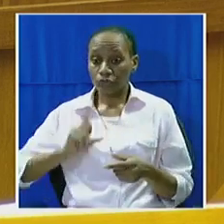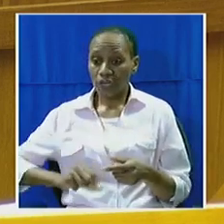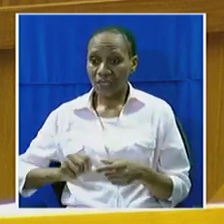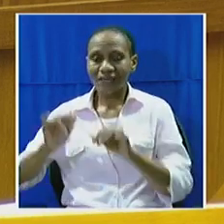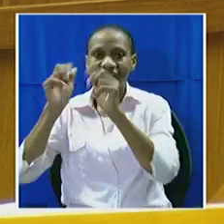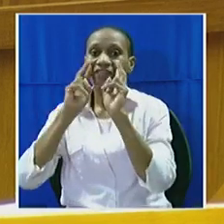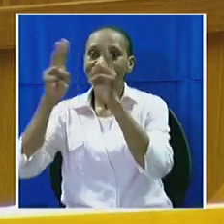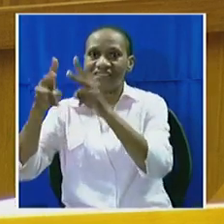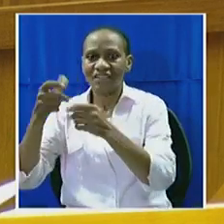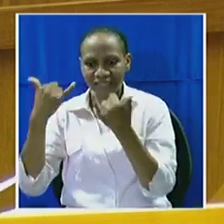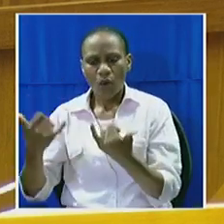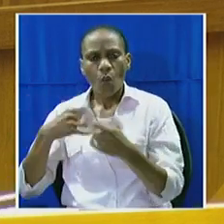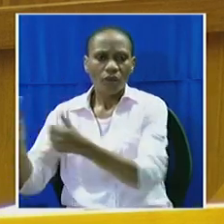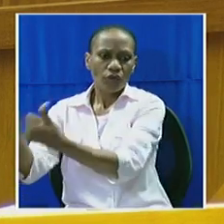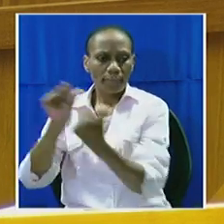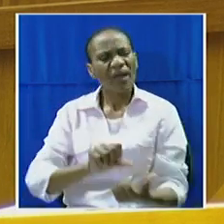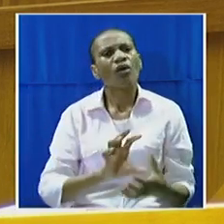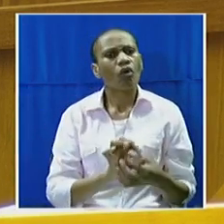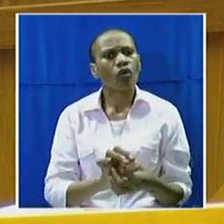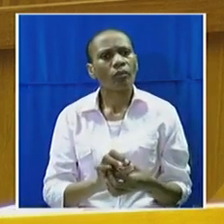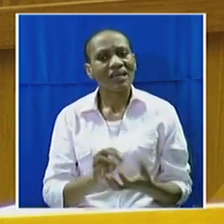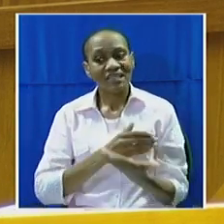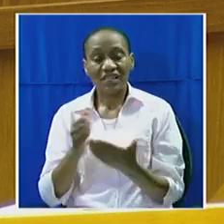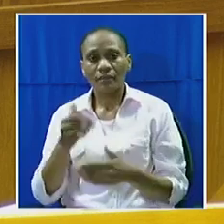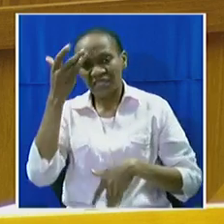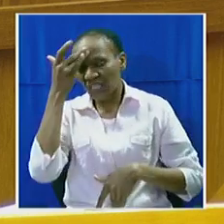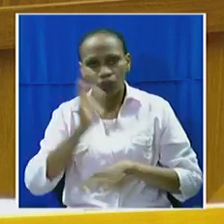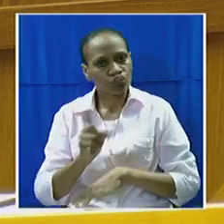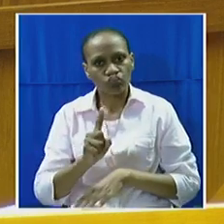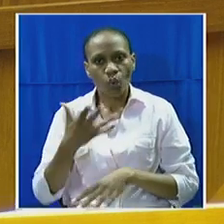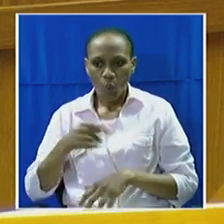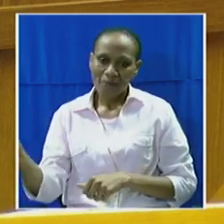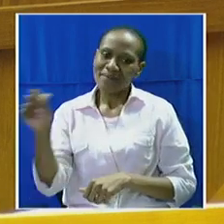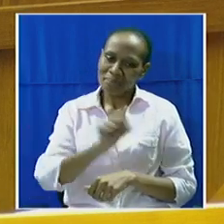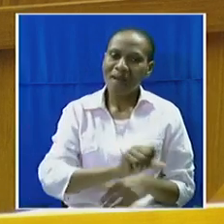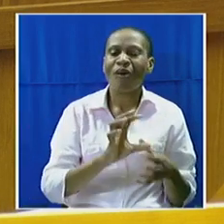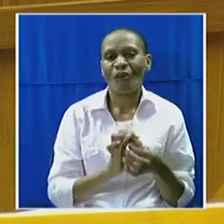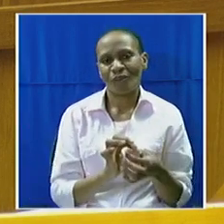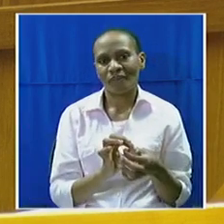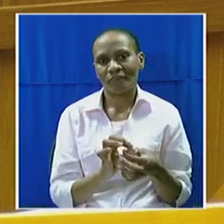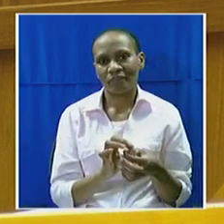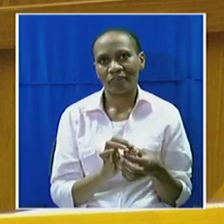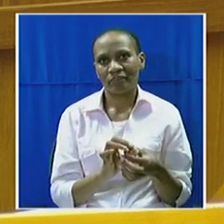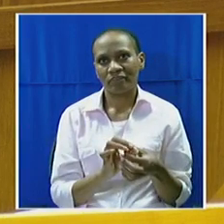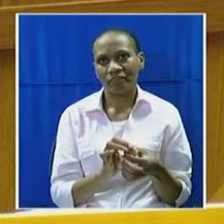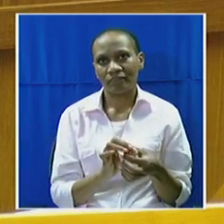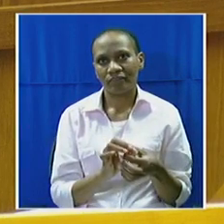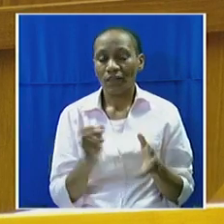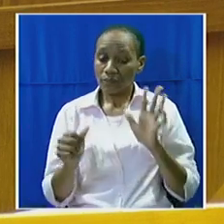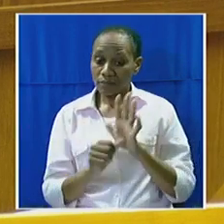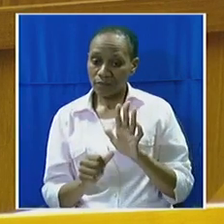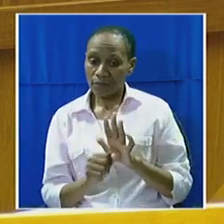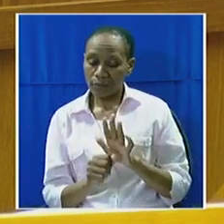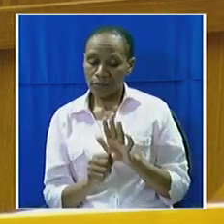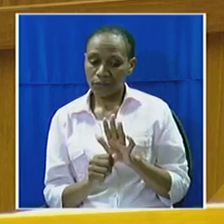umlilo wequbula usha ngaphesheya komfula sebethi ke mabaqale baqaphele banyakazi. Kubalekile ukuthi sigcizelele ukuthi noma befika